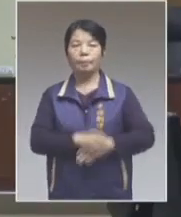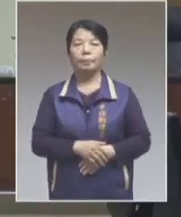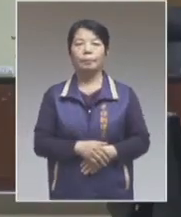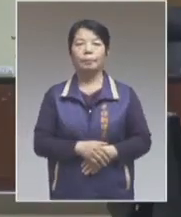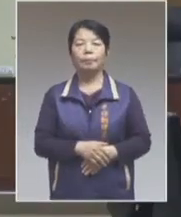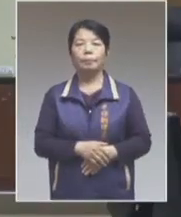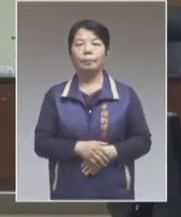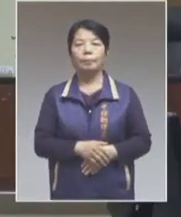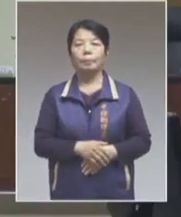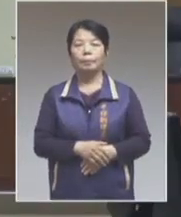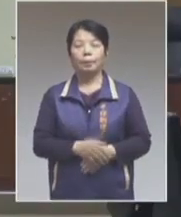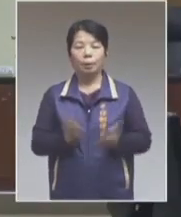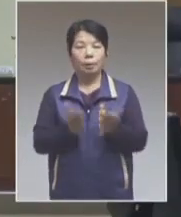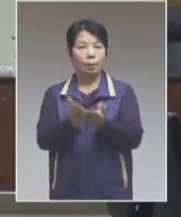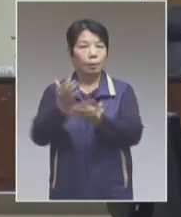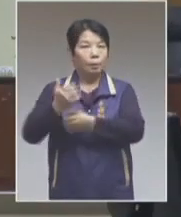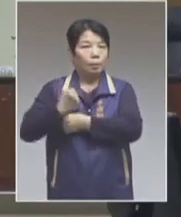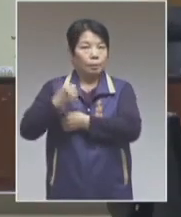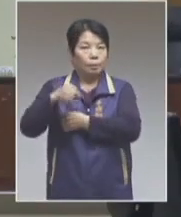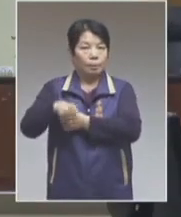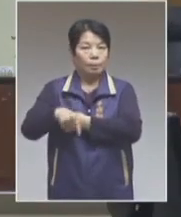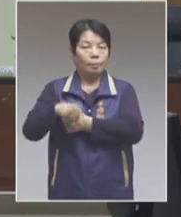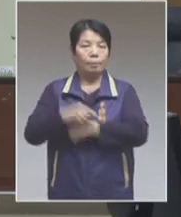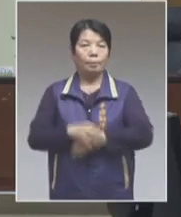那海军的部分，